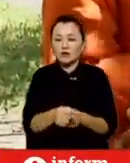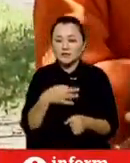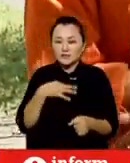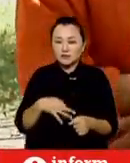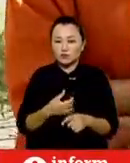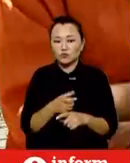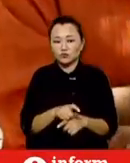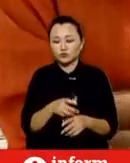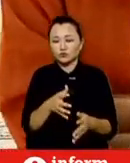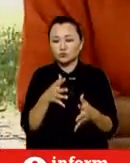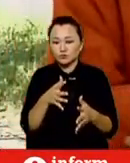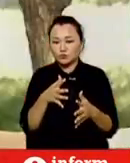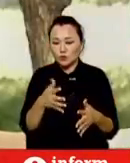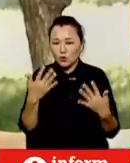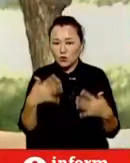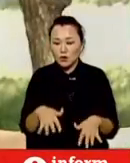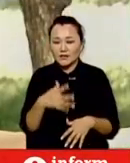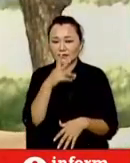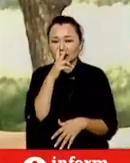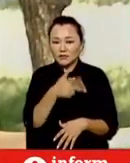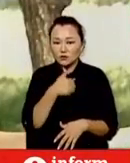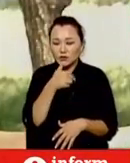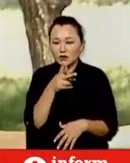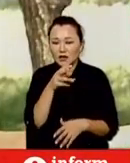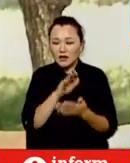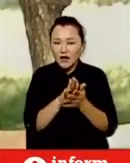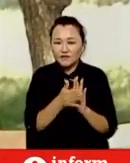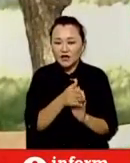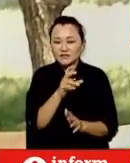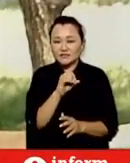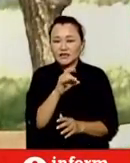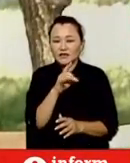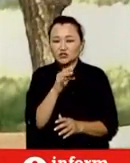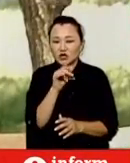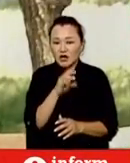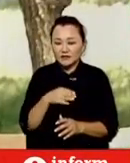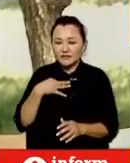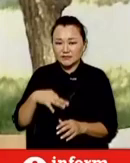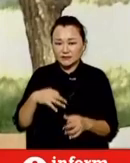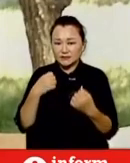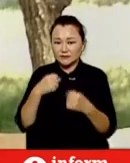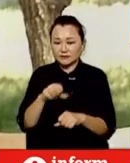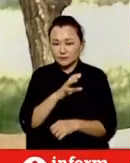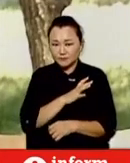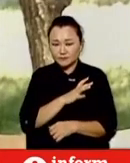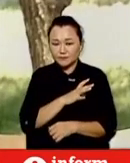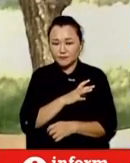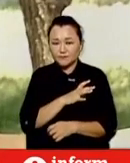әбден қорқытып тастаған деп отыр. 3 жылдық контракттегі сержант баламды ұрған.